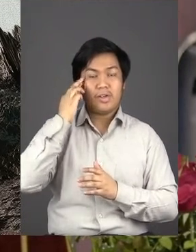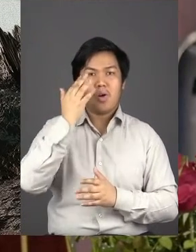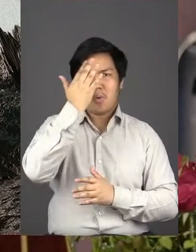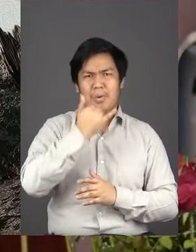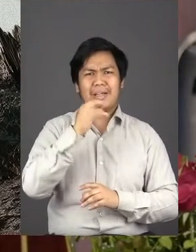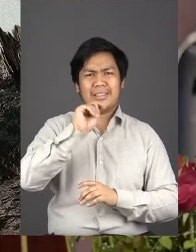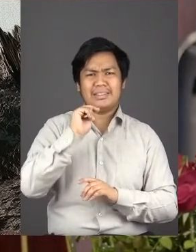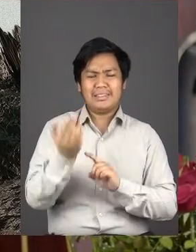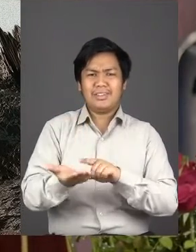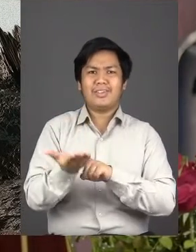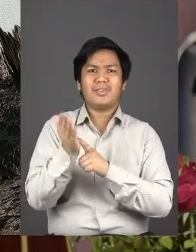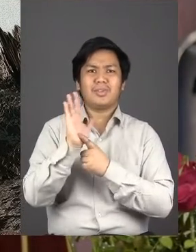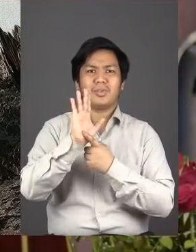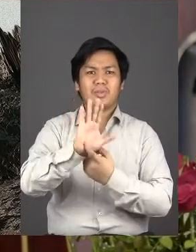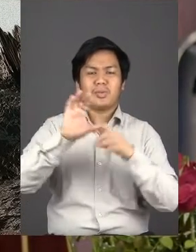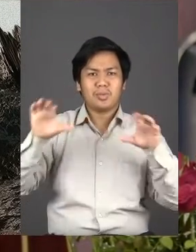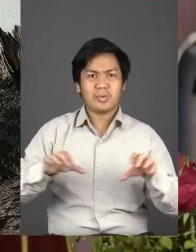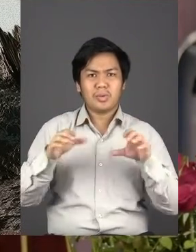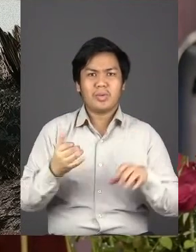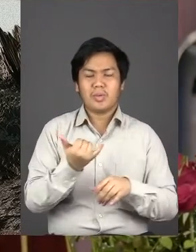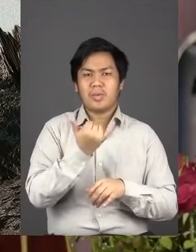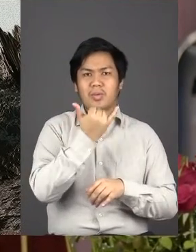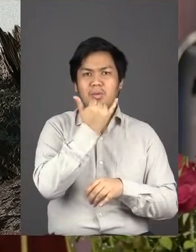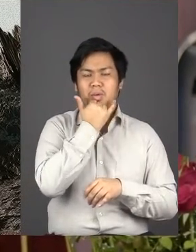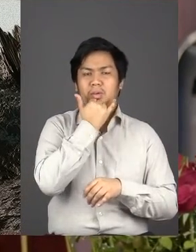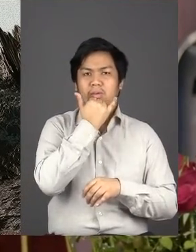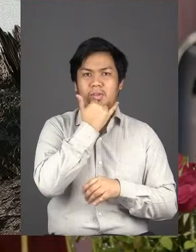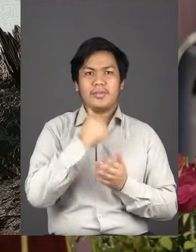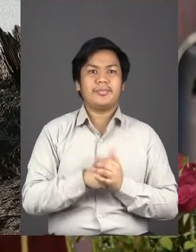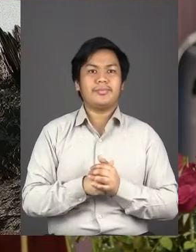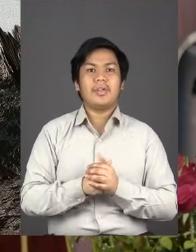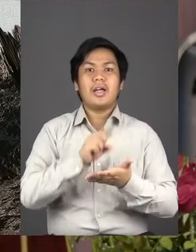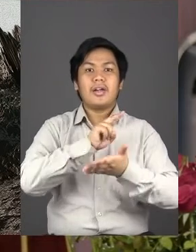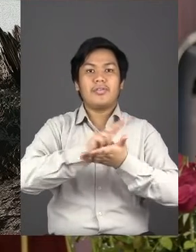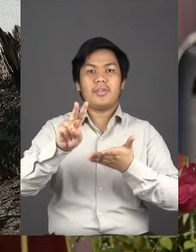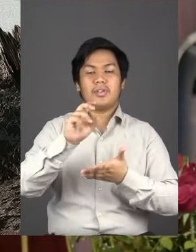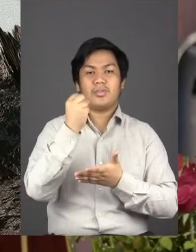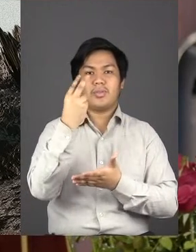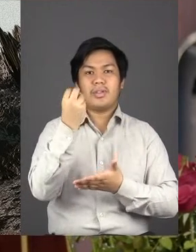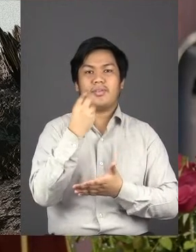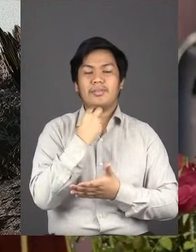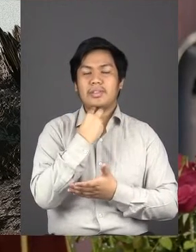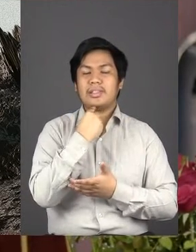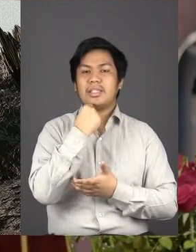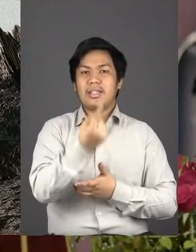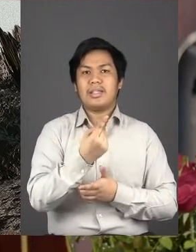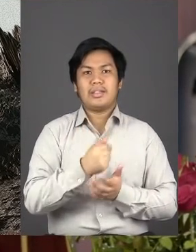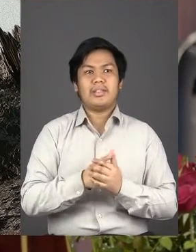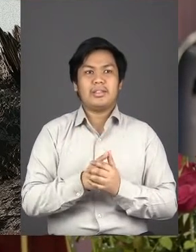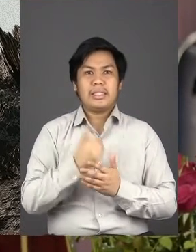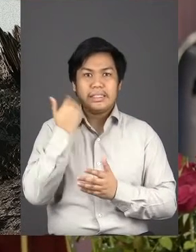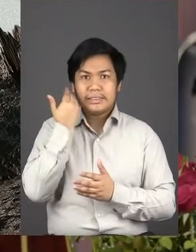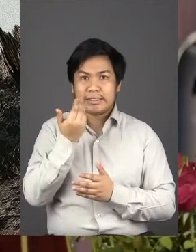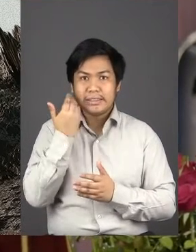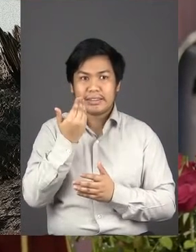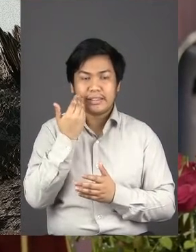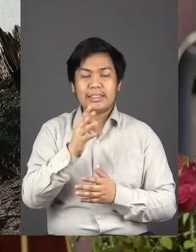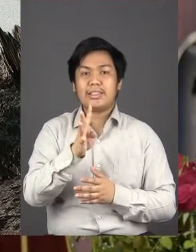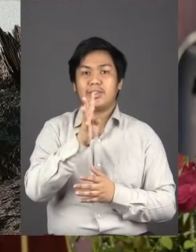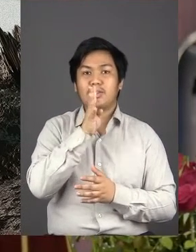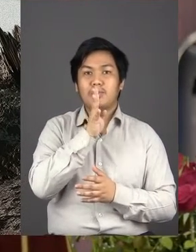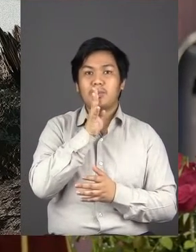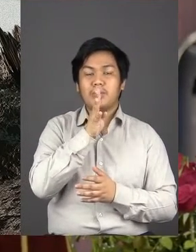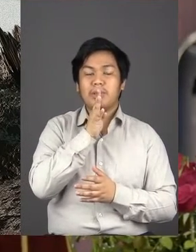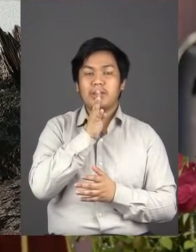ilantad ang mga gawain ng kadiliman. Tingnan niyo yung verse 12. For it is shameful even to speak of